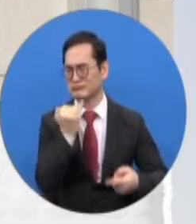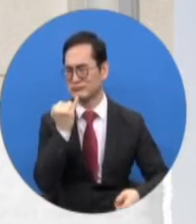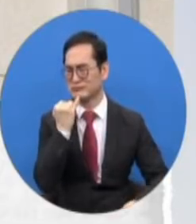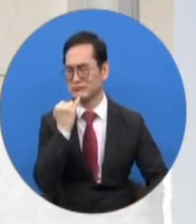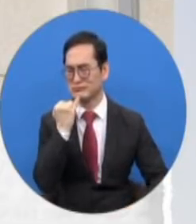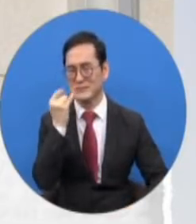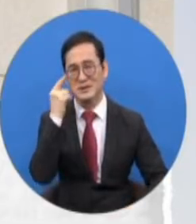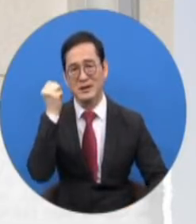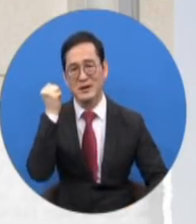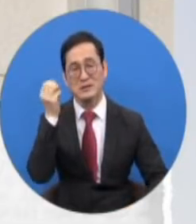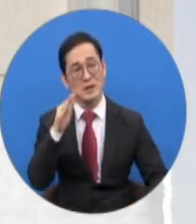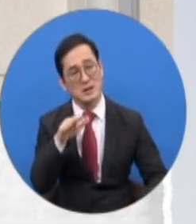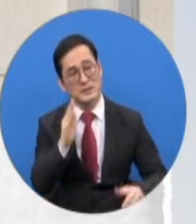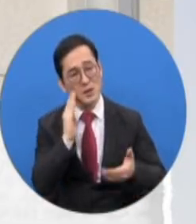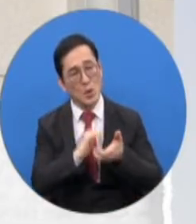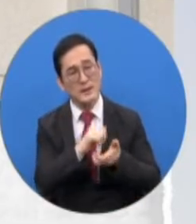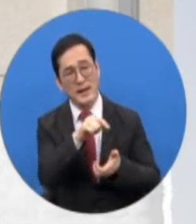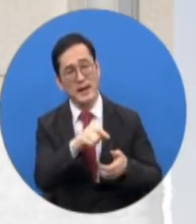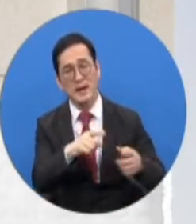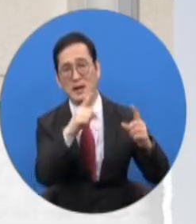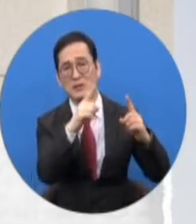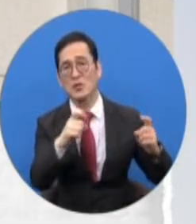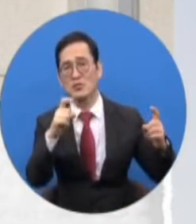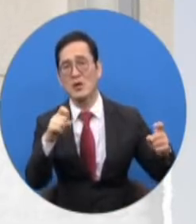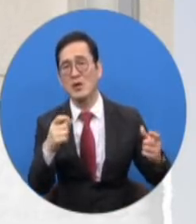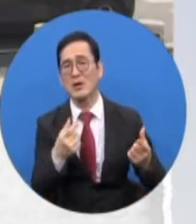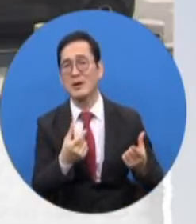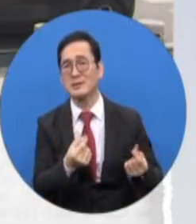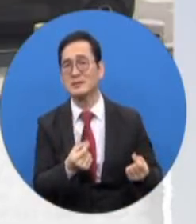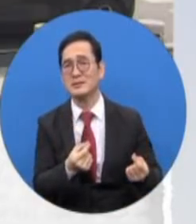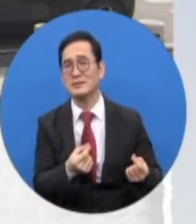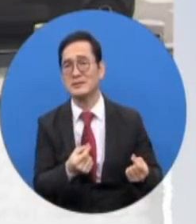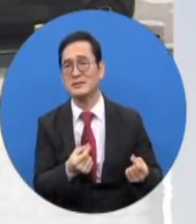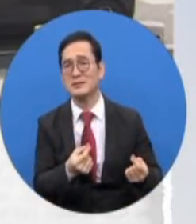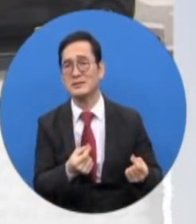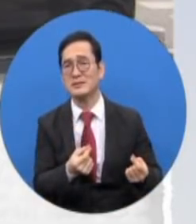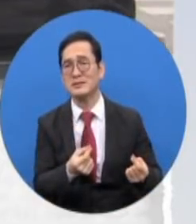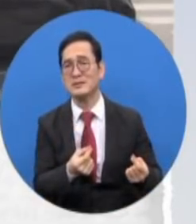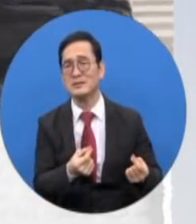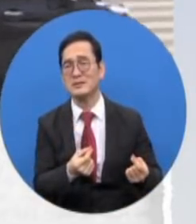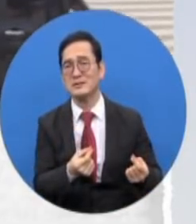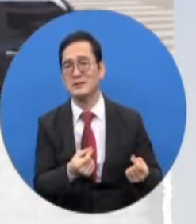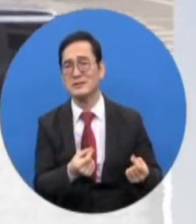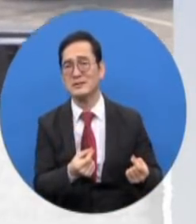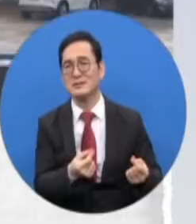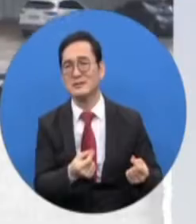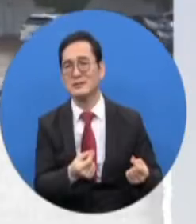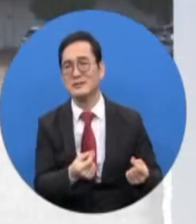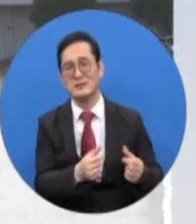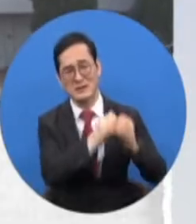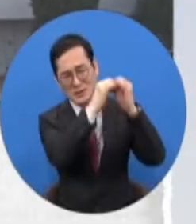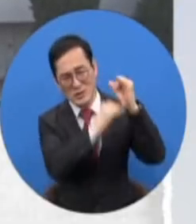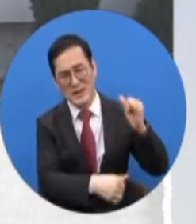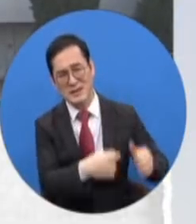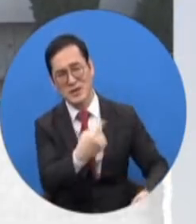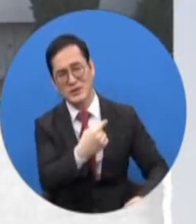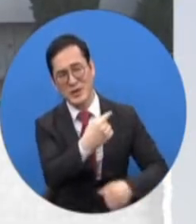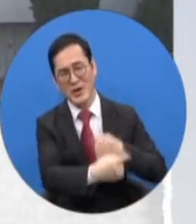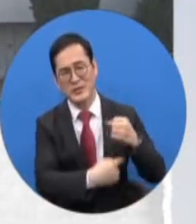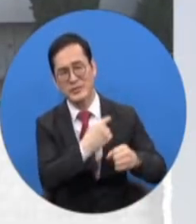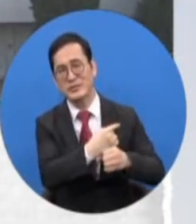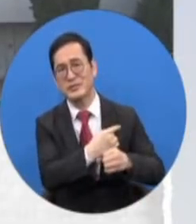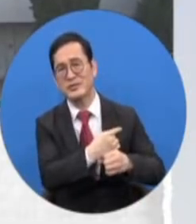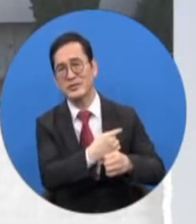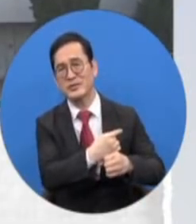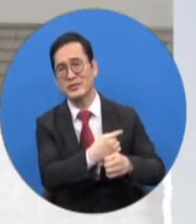뭐 조선시대 궁궐과 같은 개념은 아니지만 그래도 우리나라 지금 천년의 역사 동안 그 안에서 뭔가 임금도